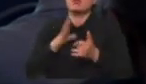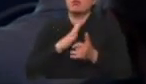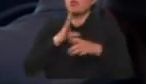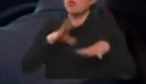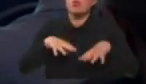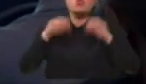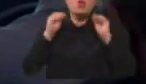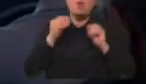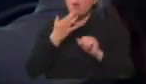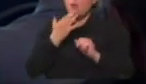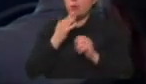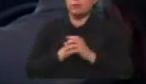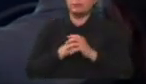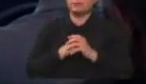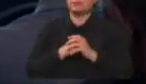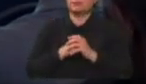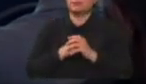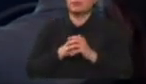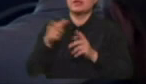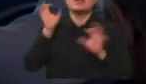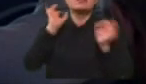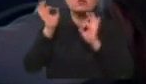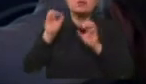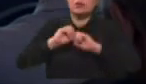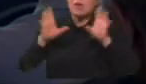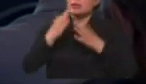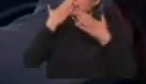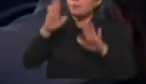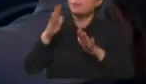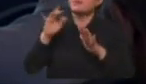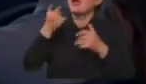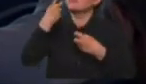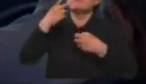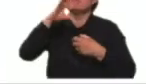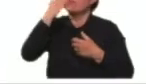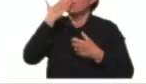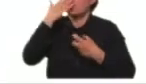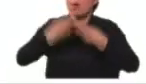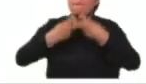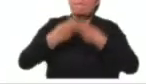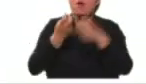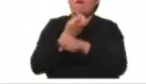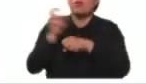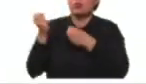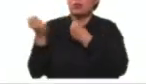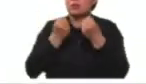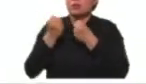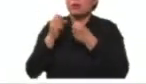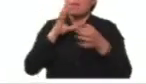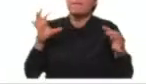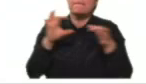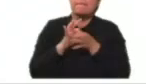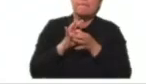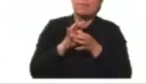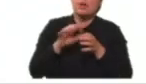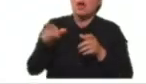na początku przytoczone, dane jasno pokazują skalę problemu i skalę zjawiska wykluczenia transportowego w kontekście